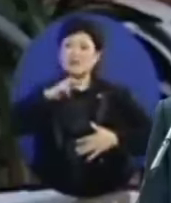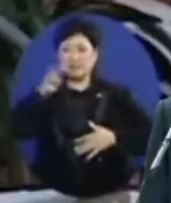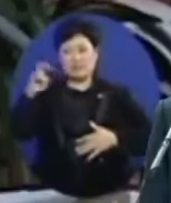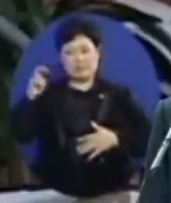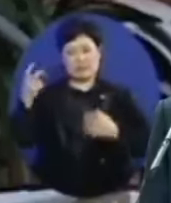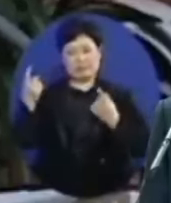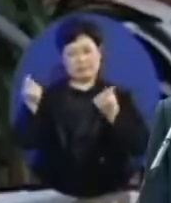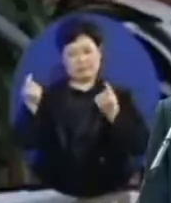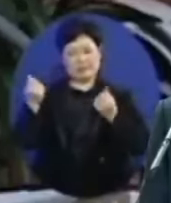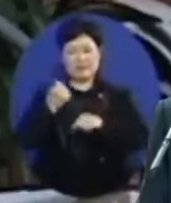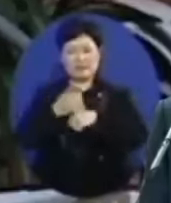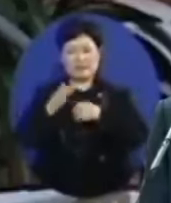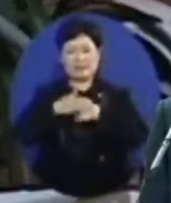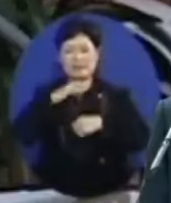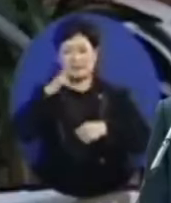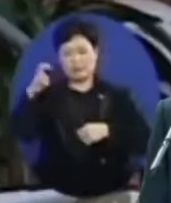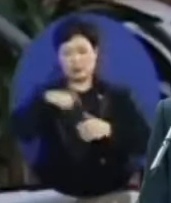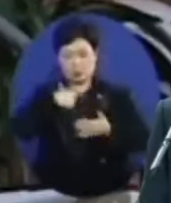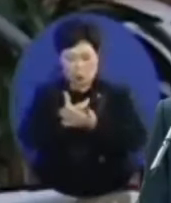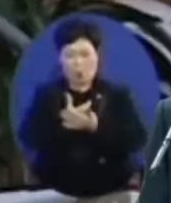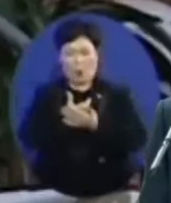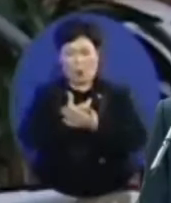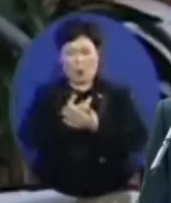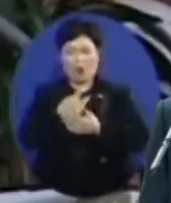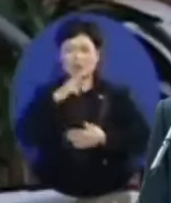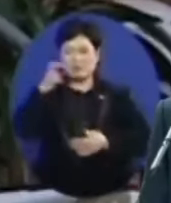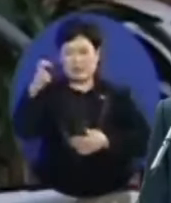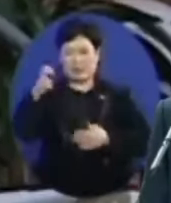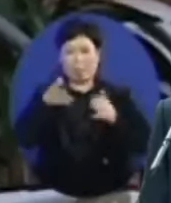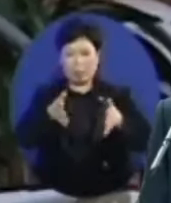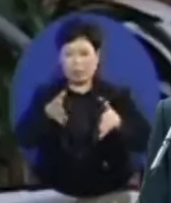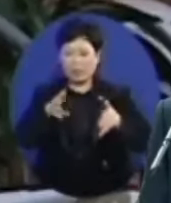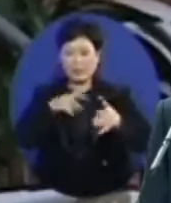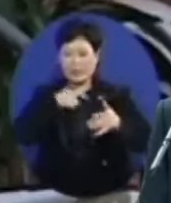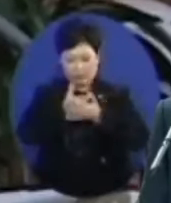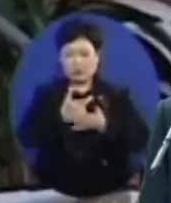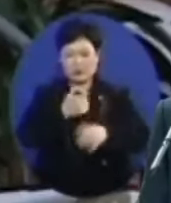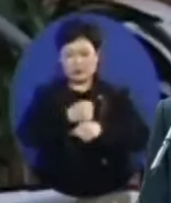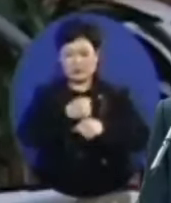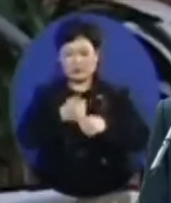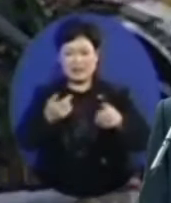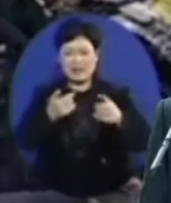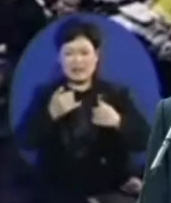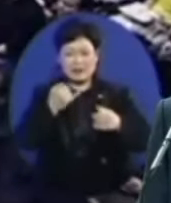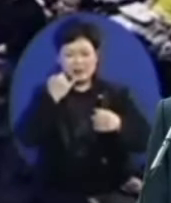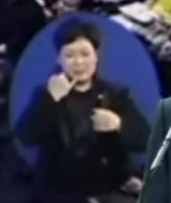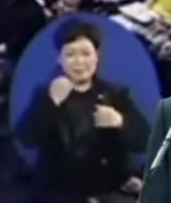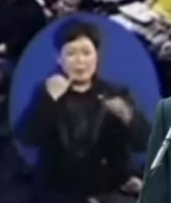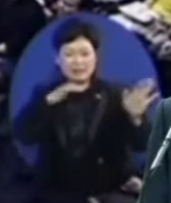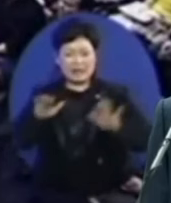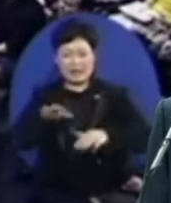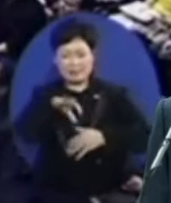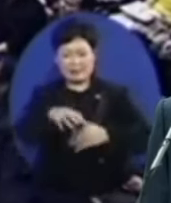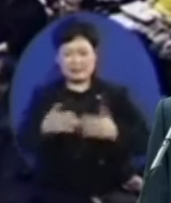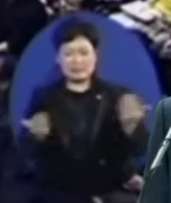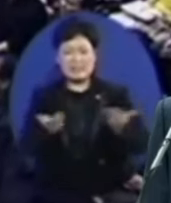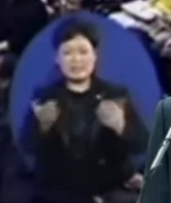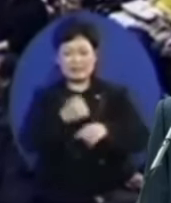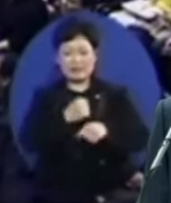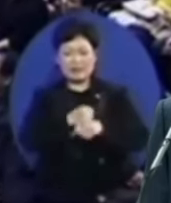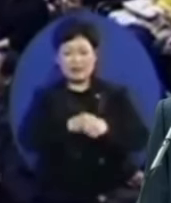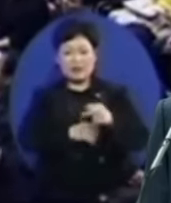보였습니다. 그래서 20살에 속여서 부두에서 하역 작업을 하는데 초저녁까지는 버티어 나